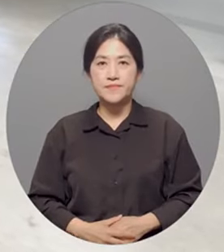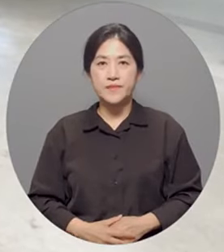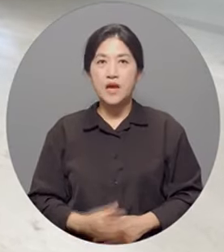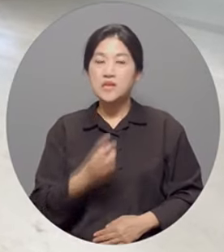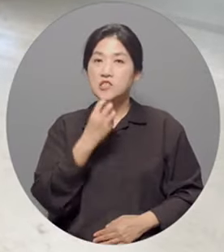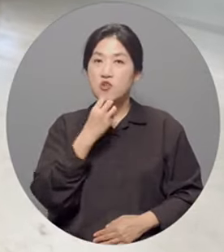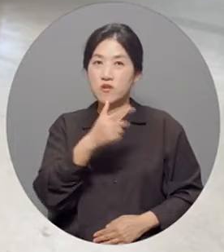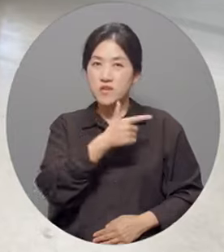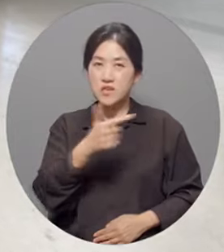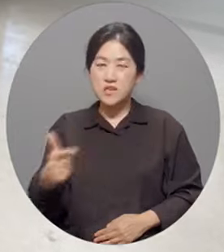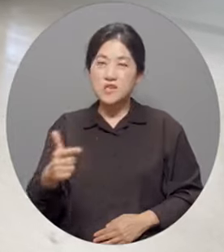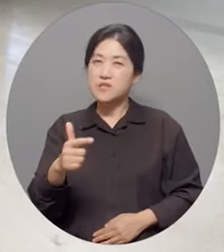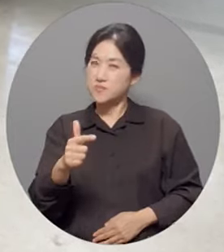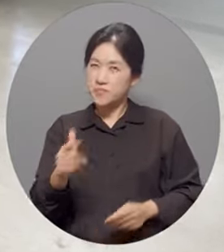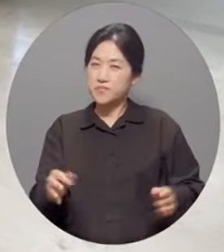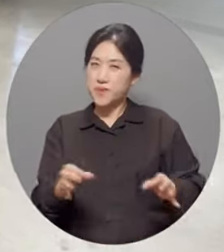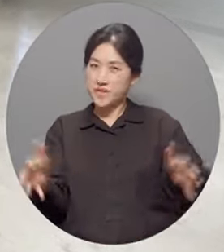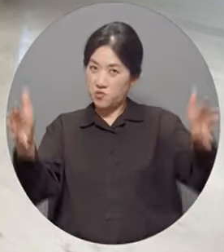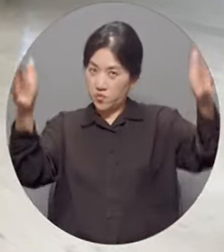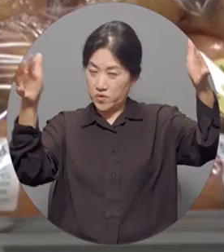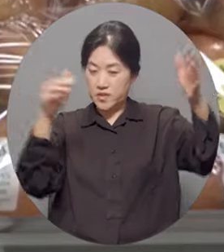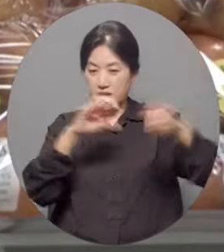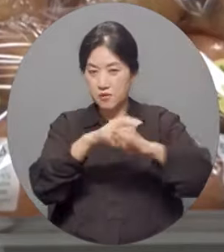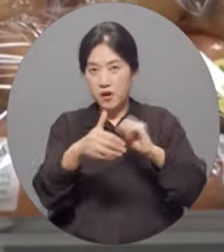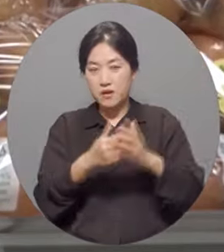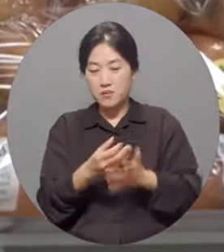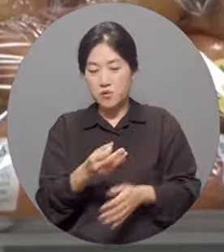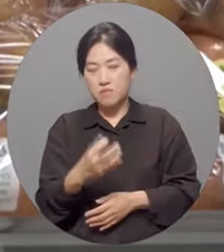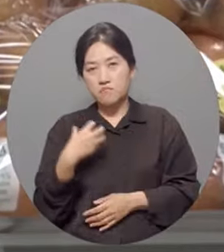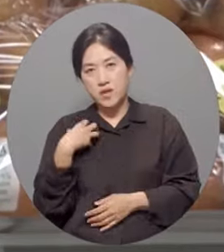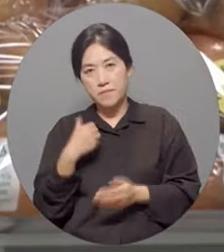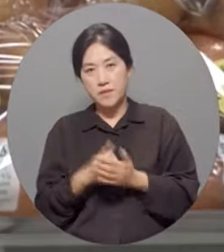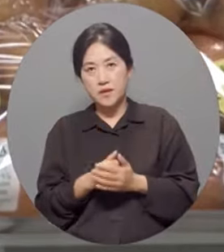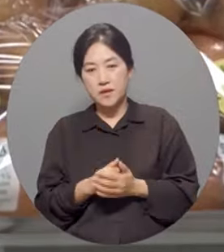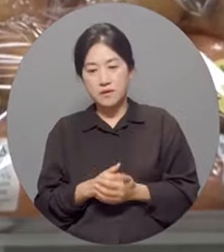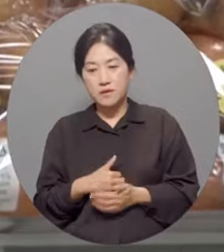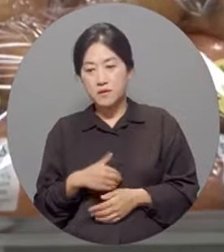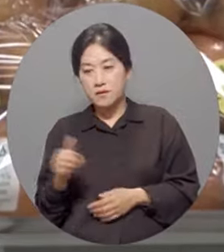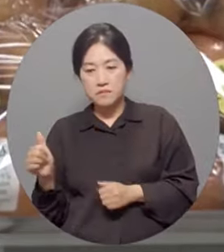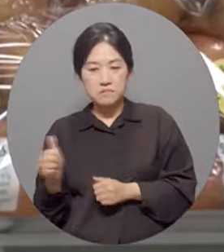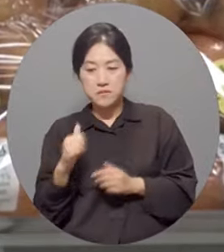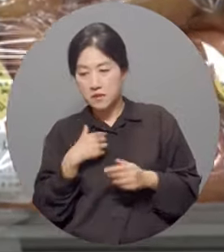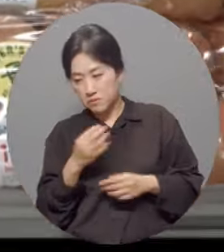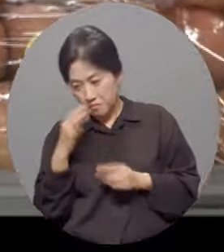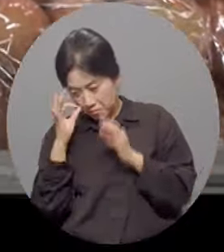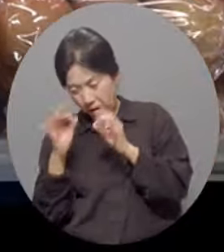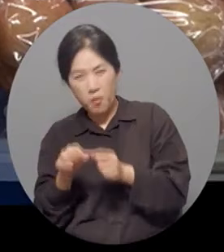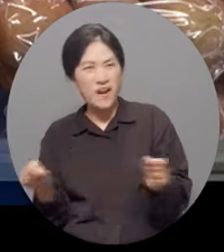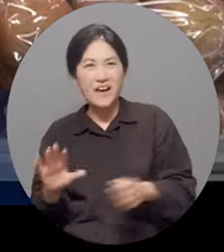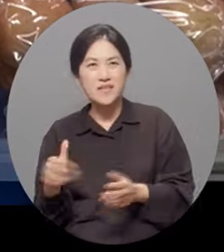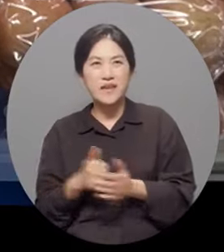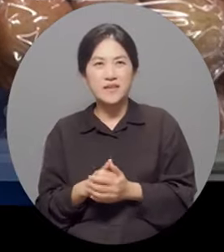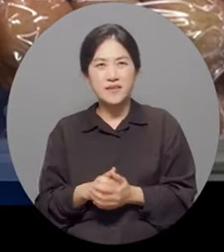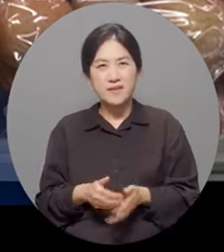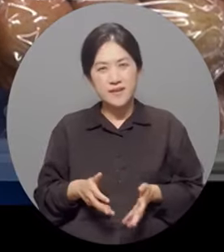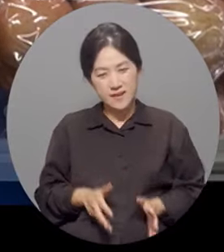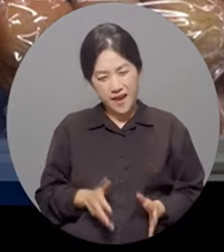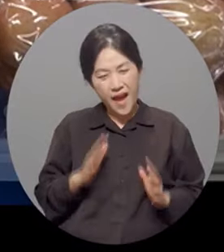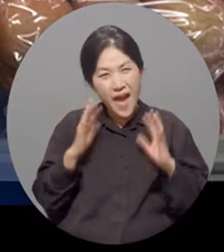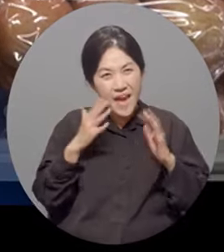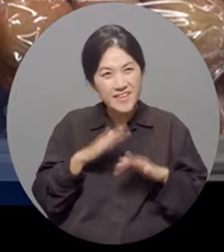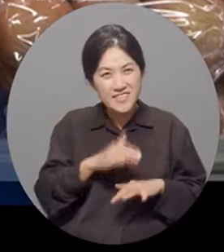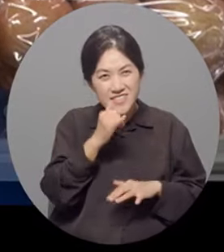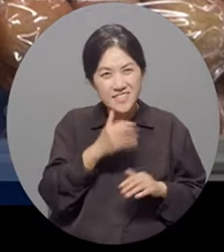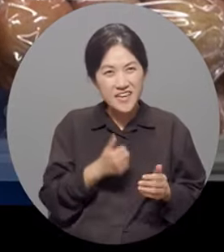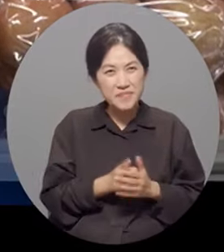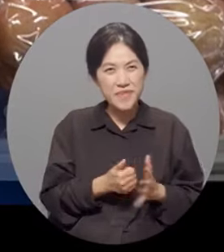서울의 한 대형마트 과일 코너. 가격 부담 탓인지 오래 머무는 사람들이 없습니다. 아이가 있어서 과일을 먹어야